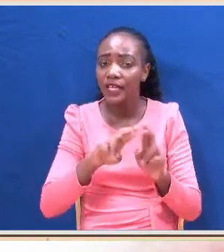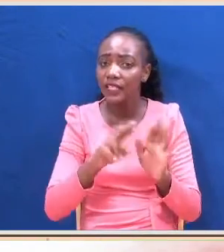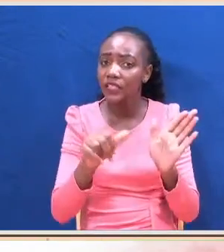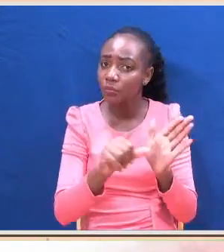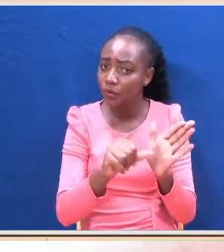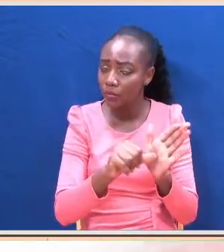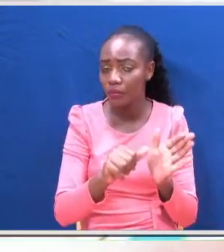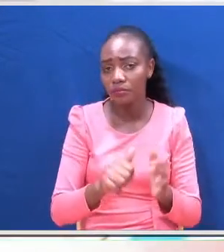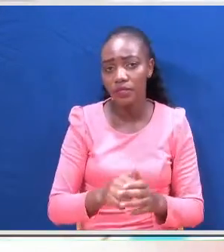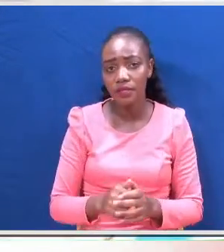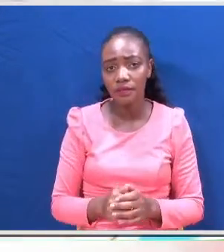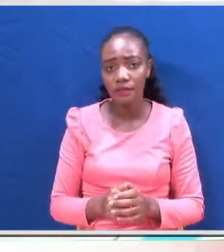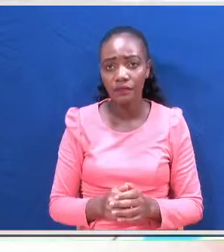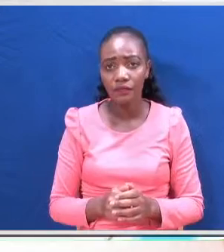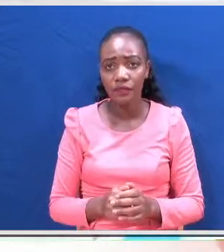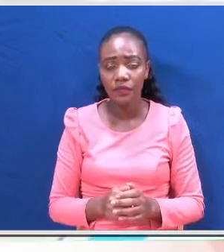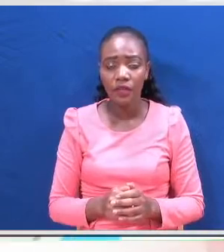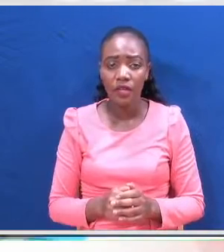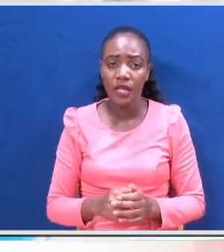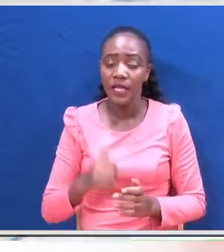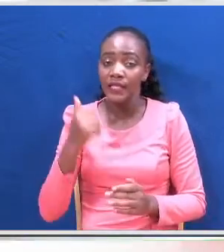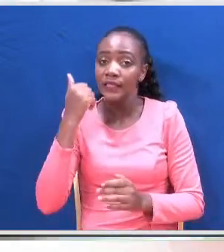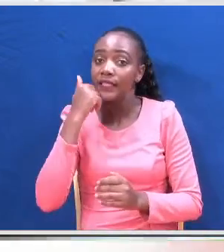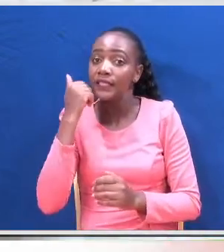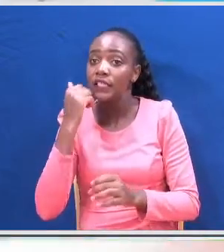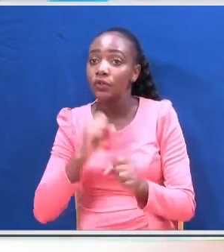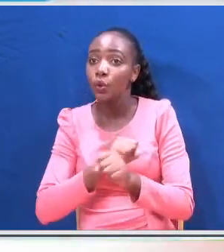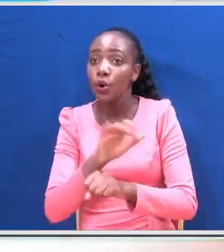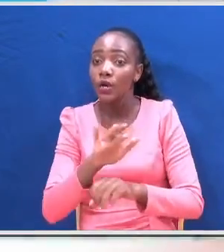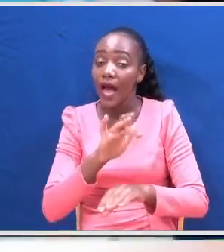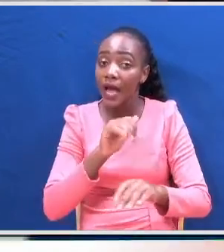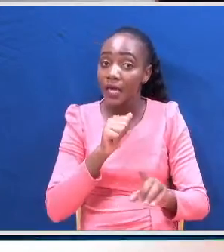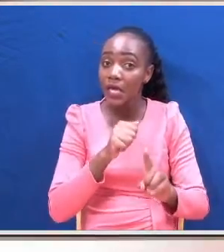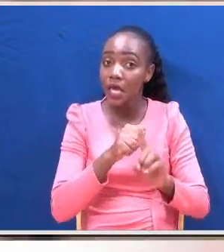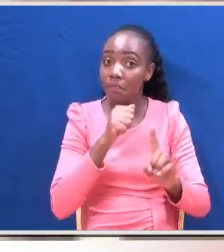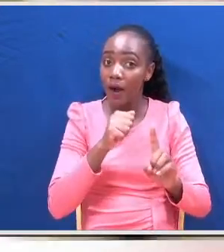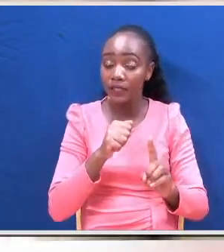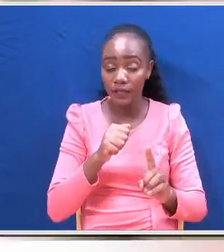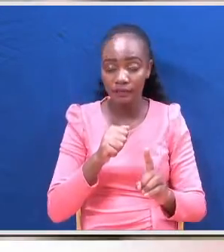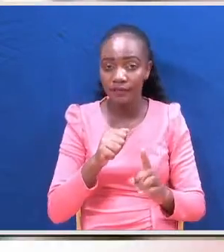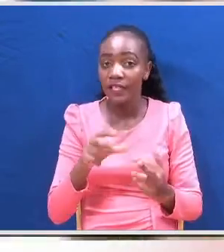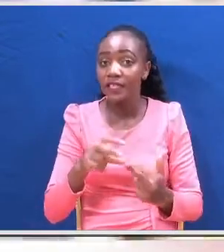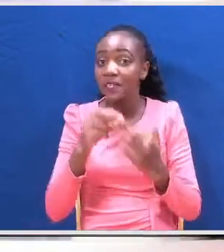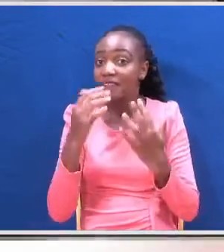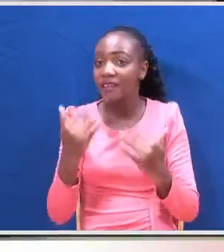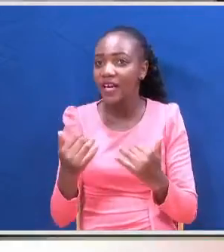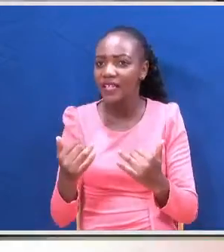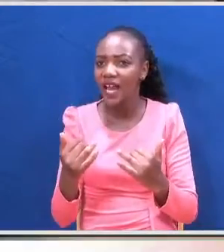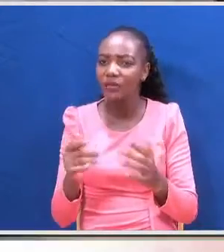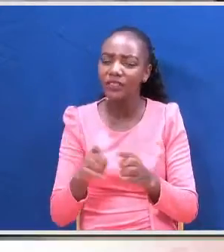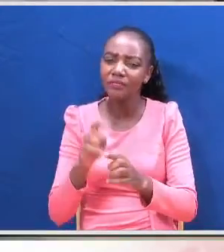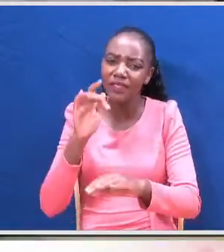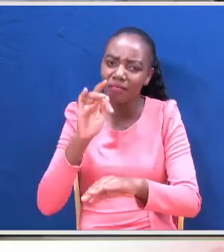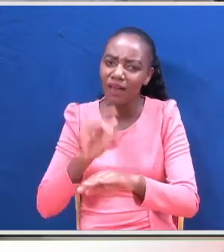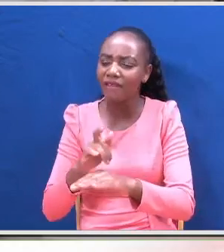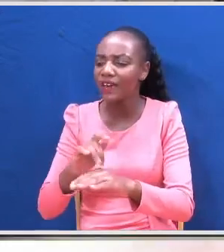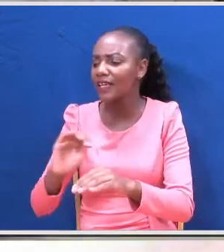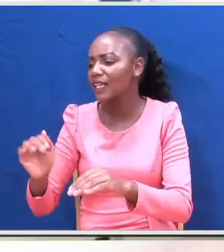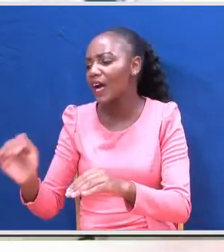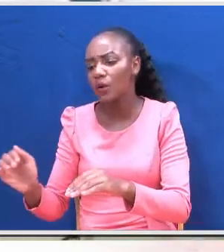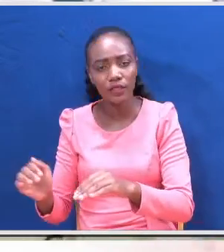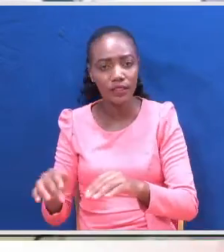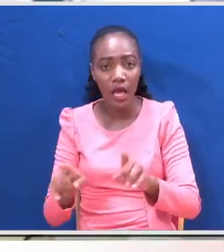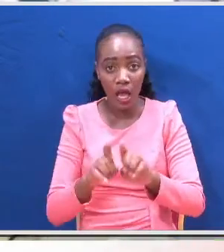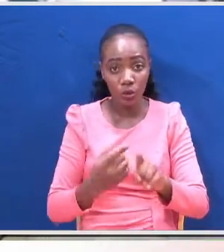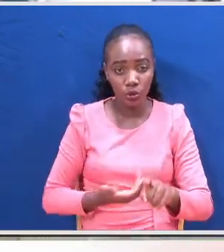HIV-related complications. Makali ya janga la corona haswa katika wingu la 3 yamelemea kaunti. Baraza la